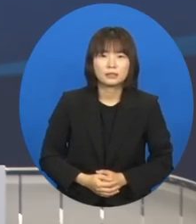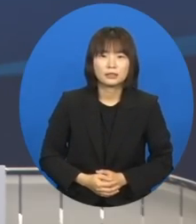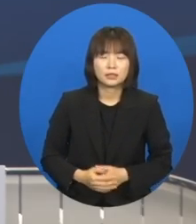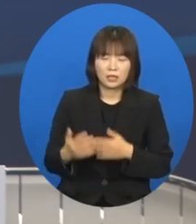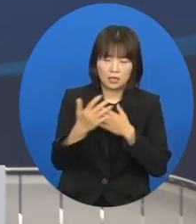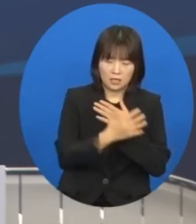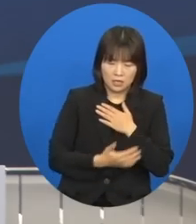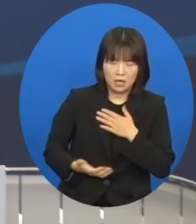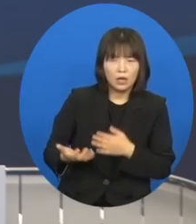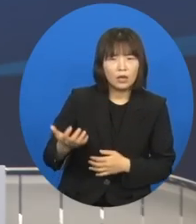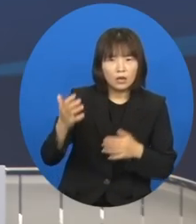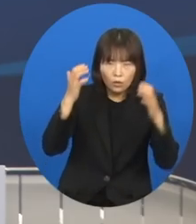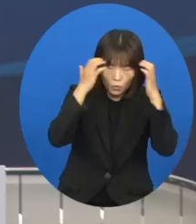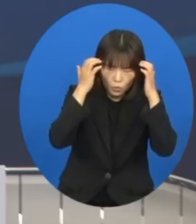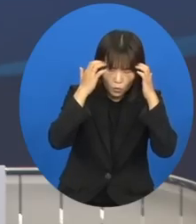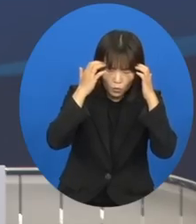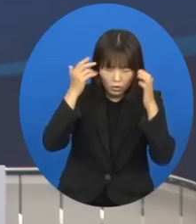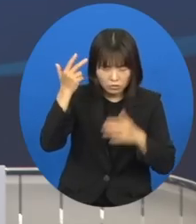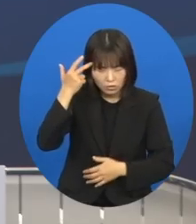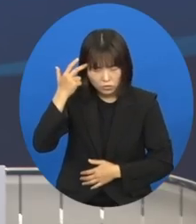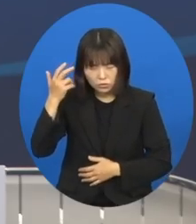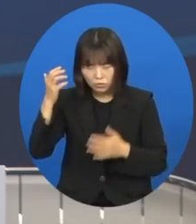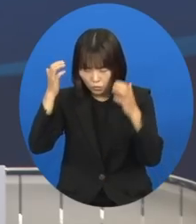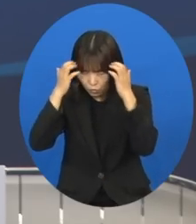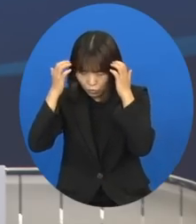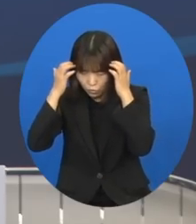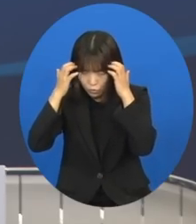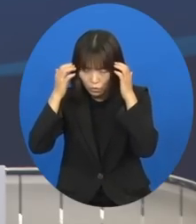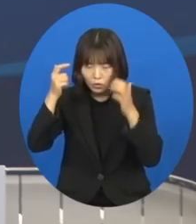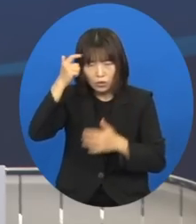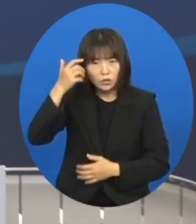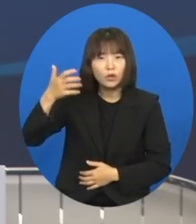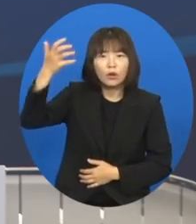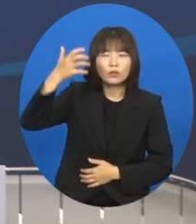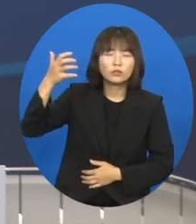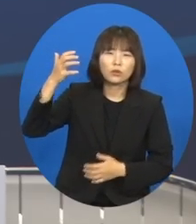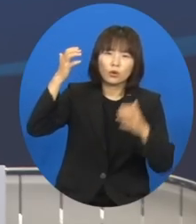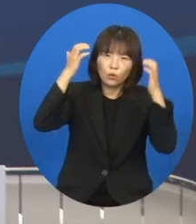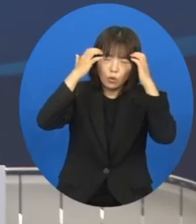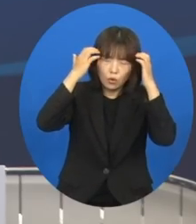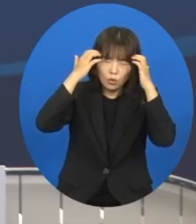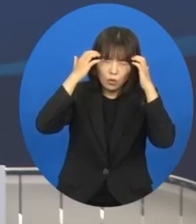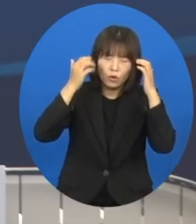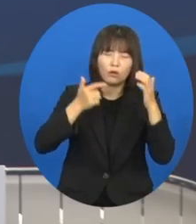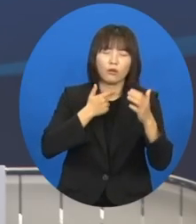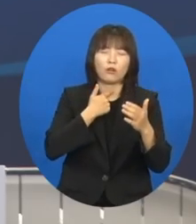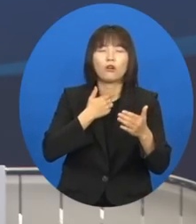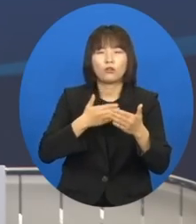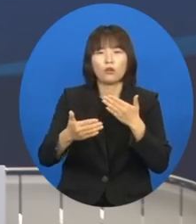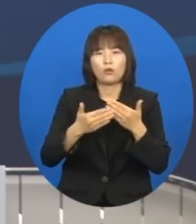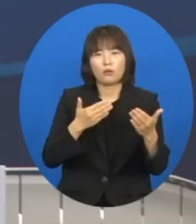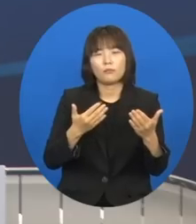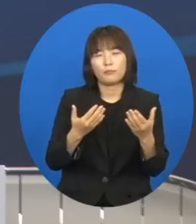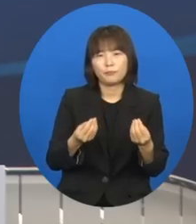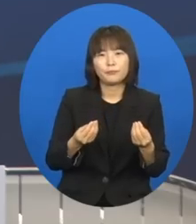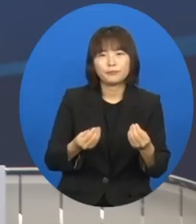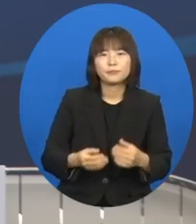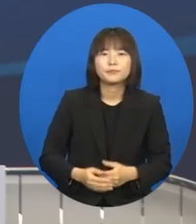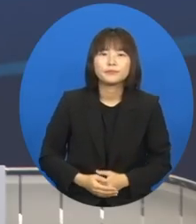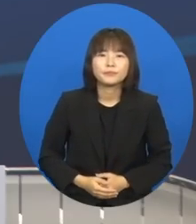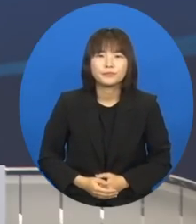육체적인 고통, 정신적인 고통, 영적인 고통을 경험하게 되었습니다.